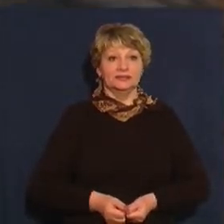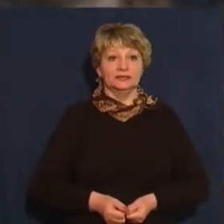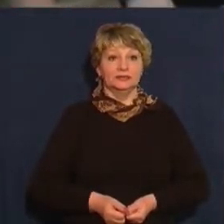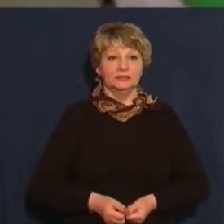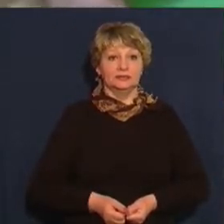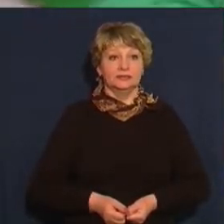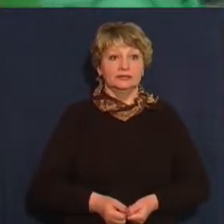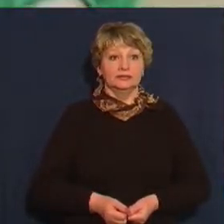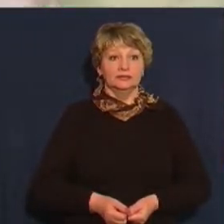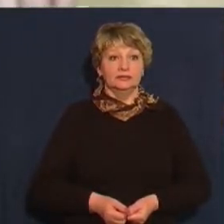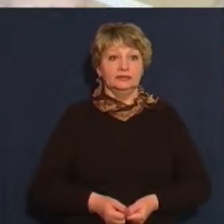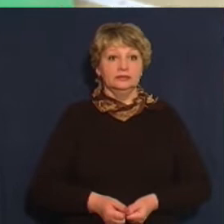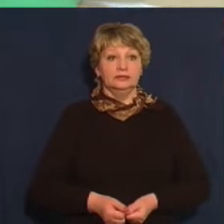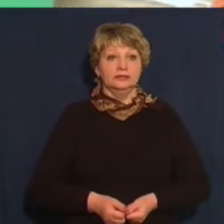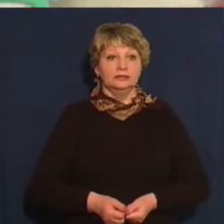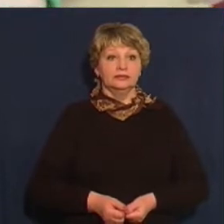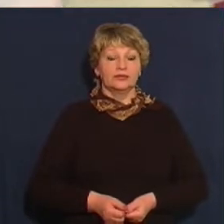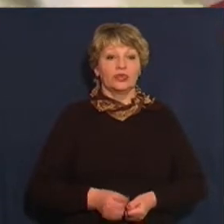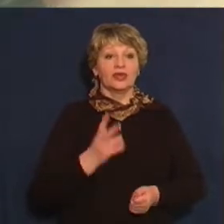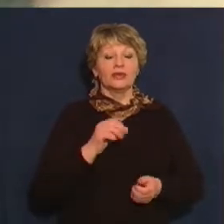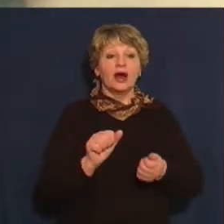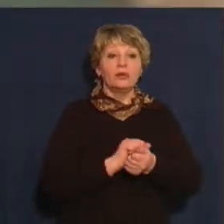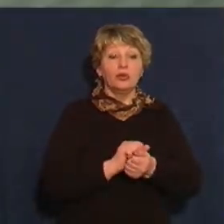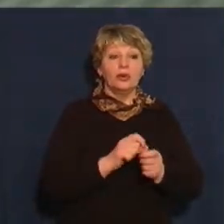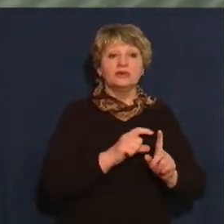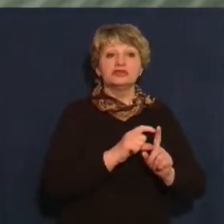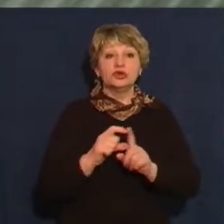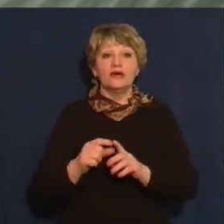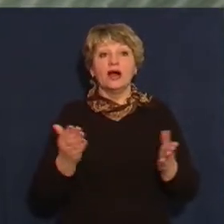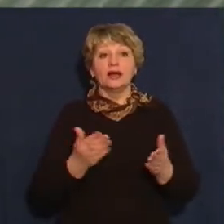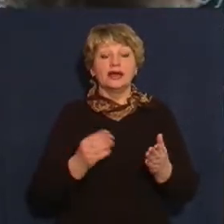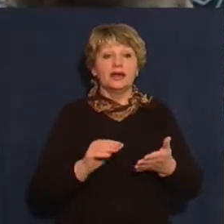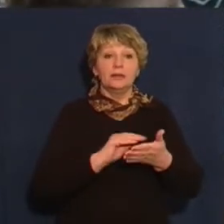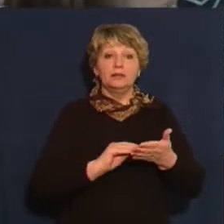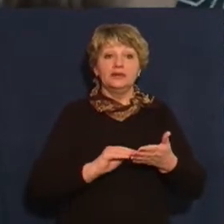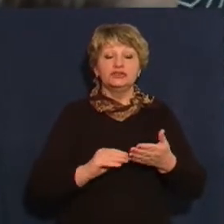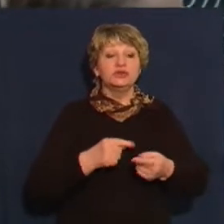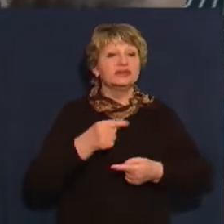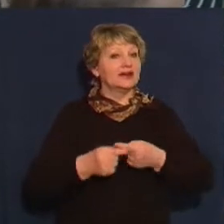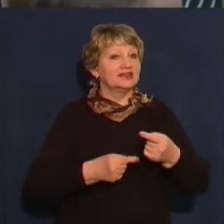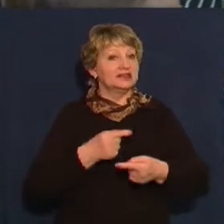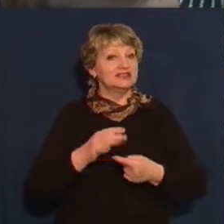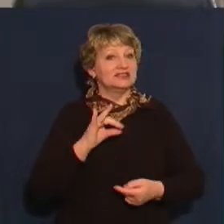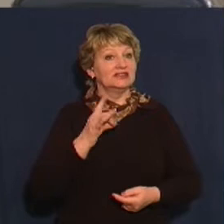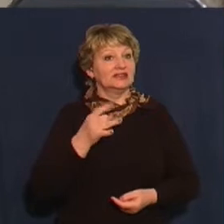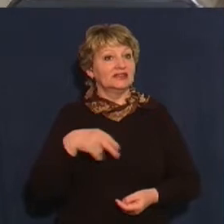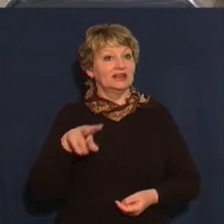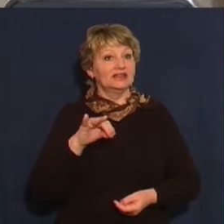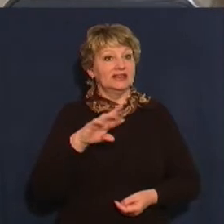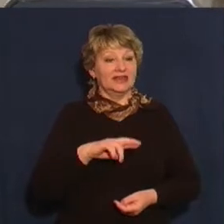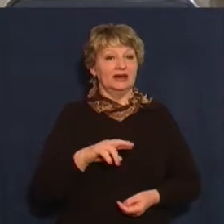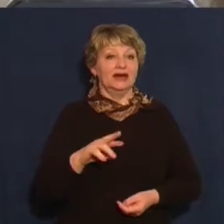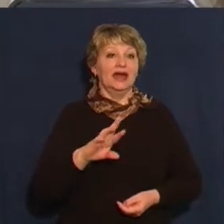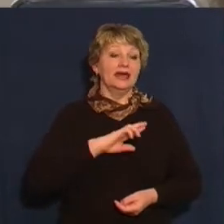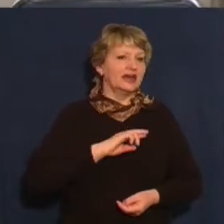them down on your paper. На папірцях слова, які описують традиції Ірландії, де відзначають День Святого Патріка. Я